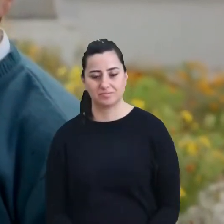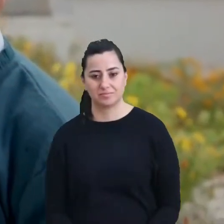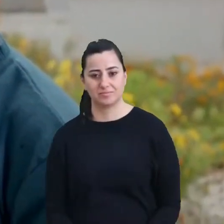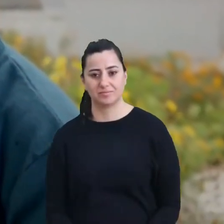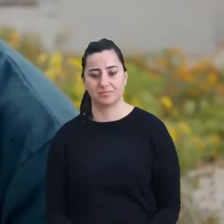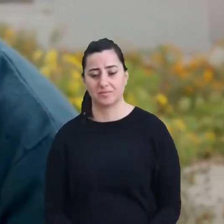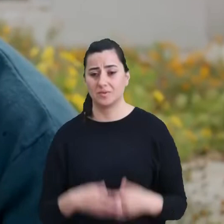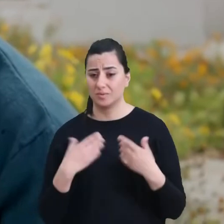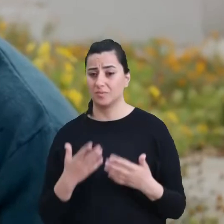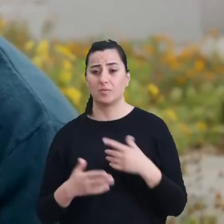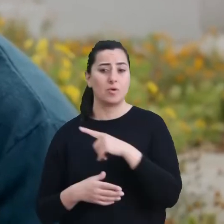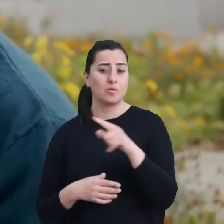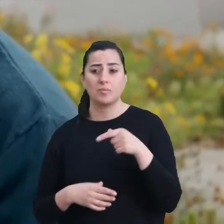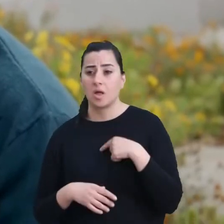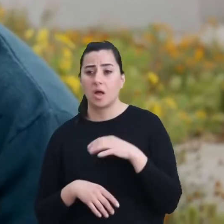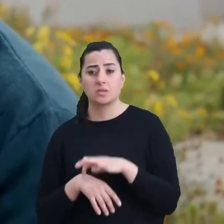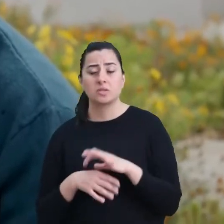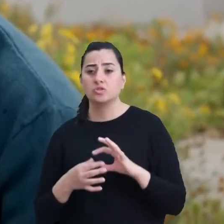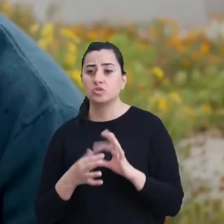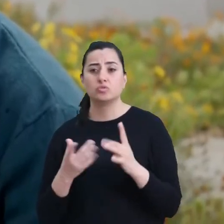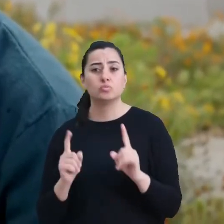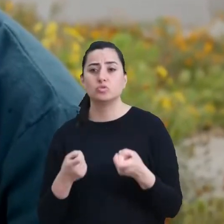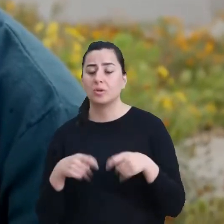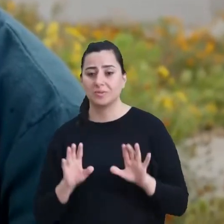Vallahi benim derdime çare bulamazlar.